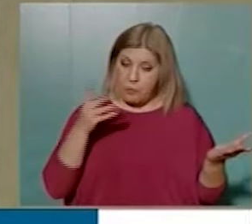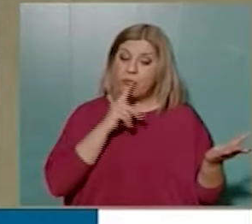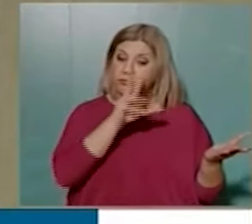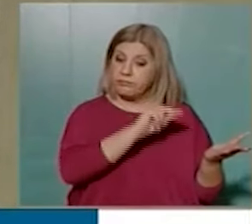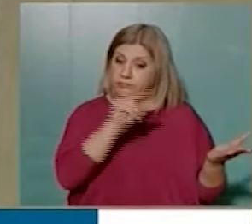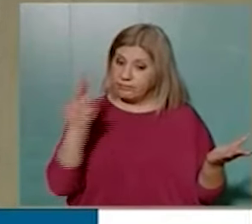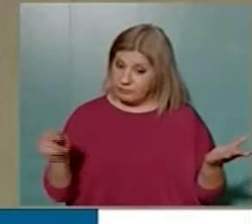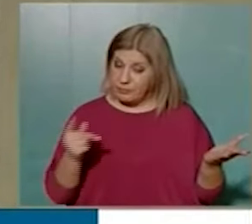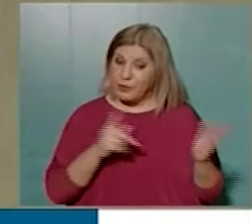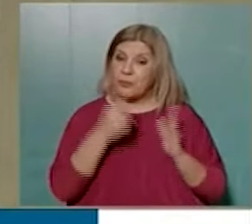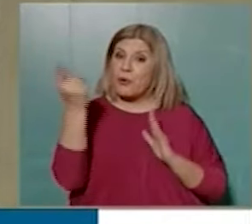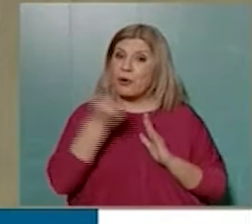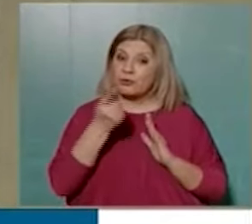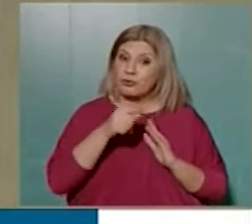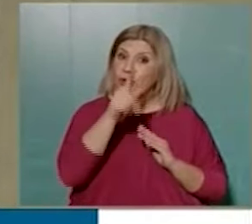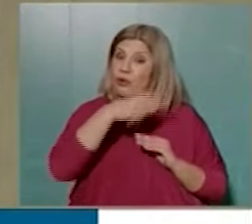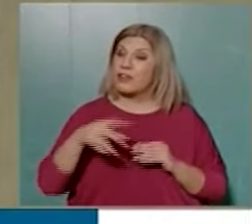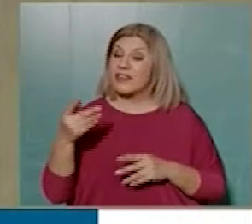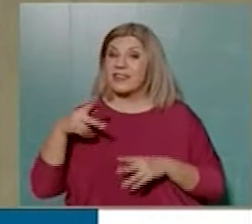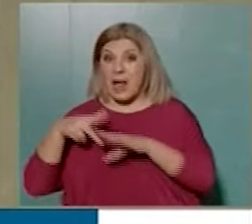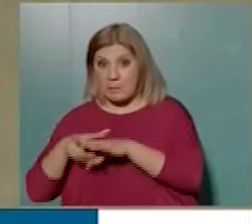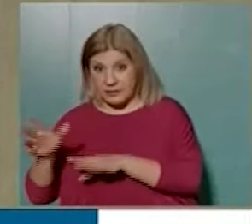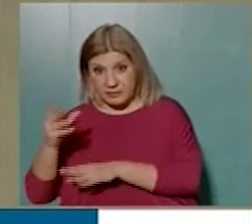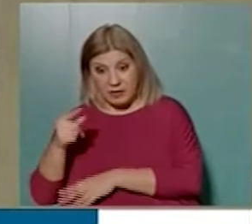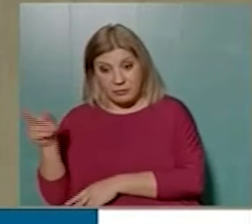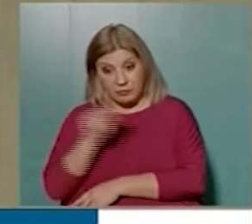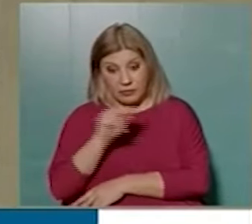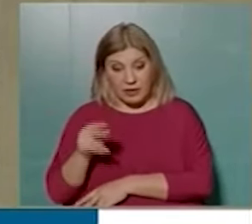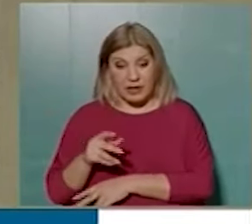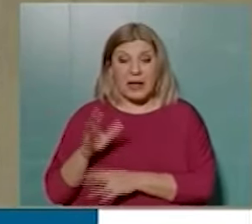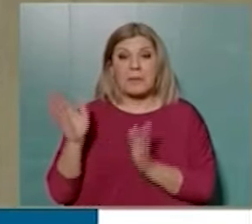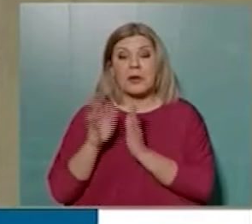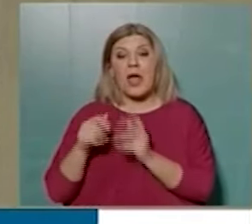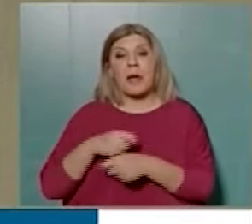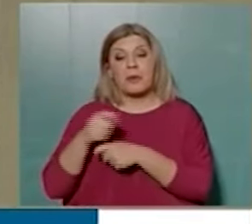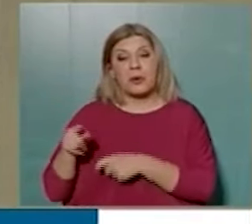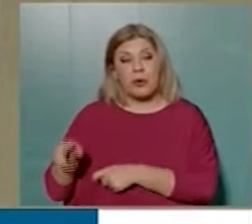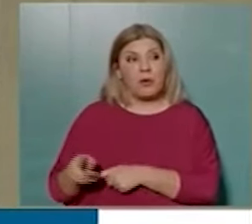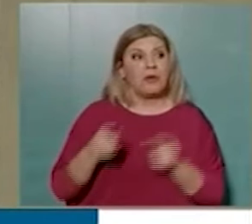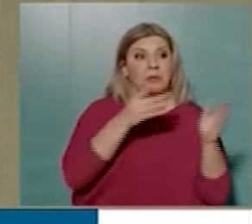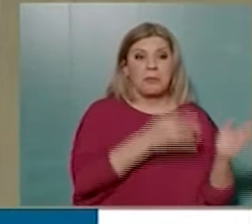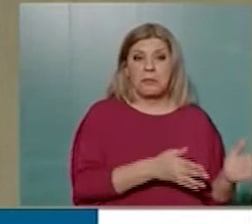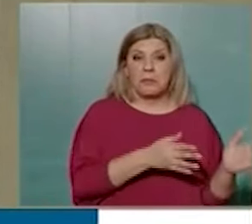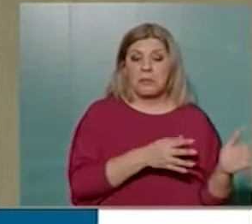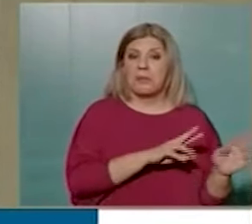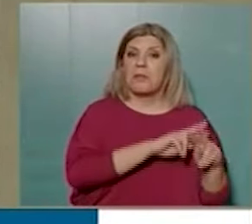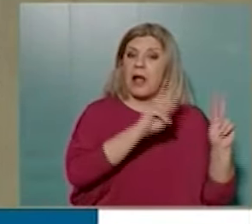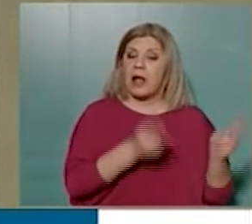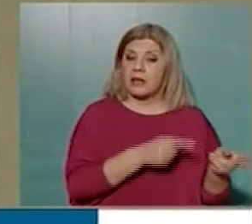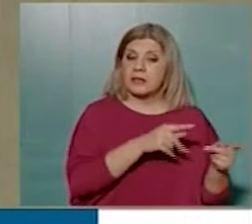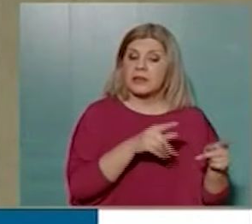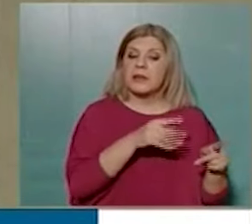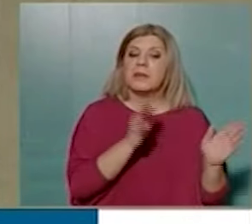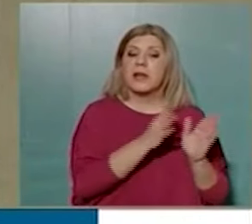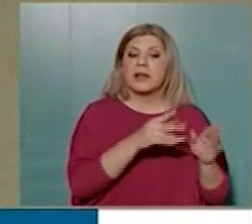ίδιο συντελεστή όλους αυτούς και ένα μικρό εμπορικό ή επισιτιστικό κατάστημα ταυτόχρονα